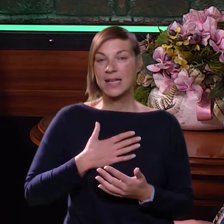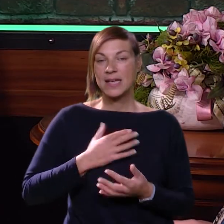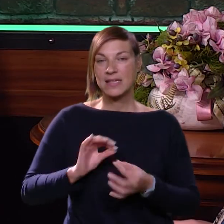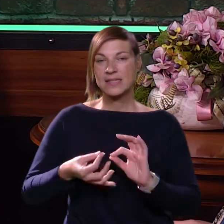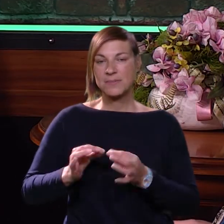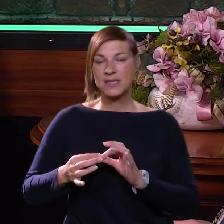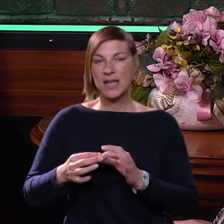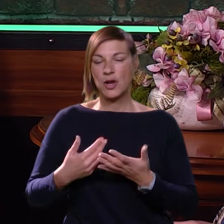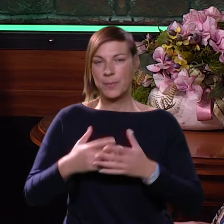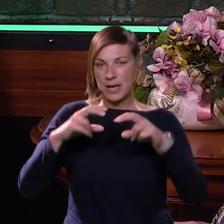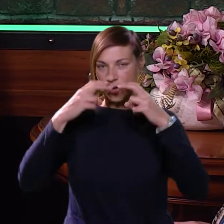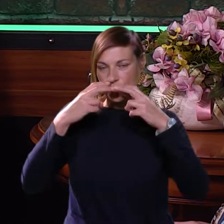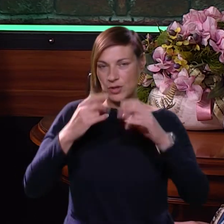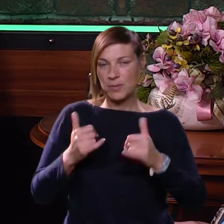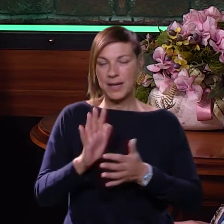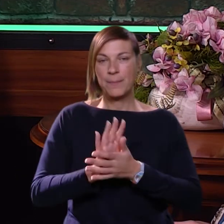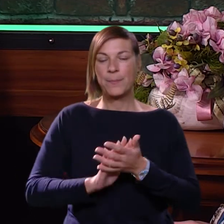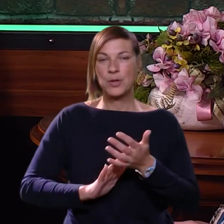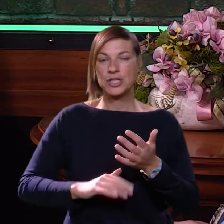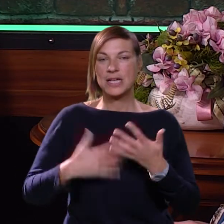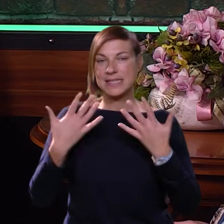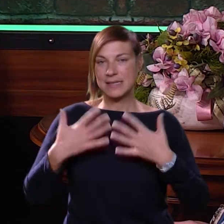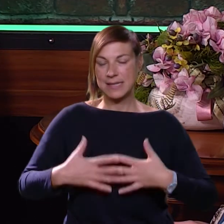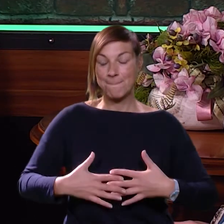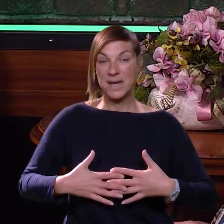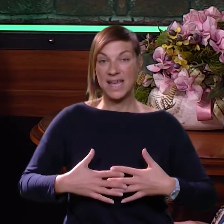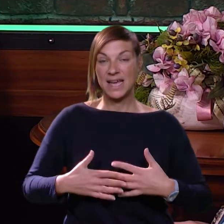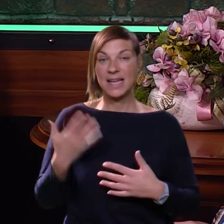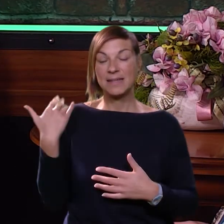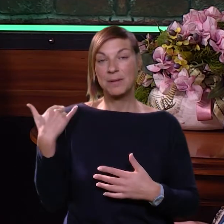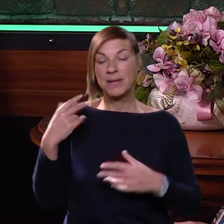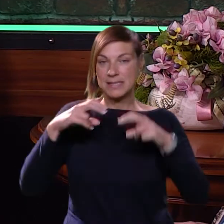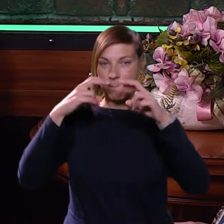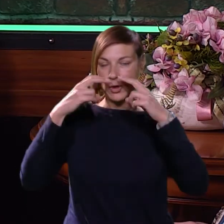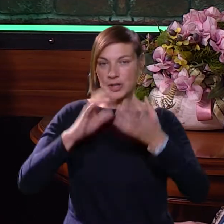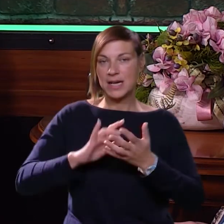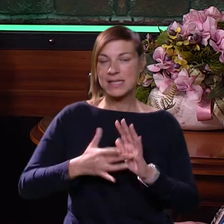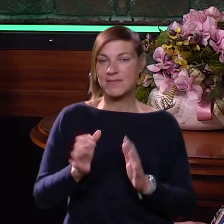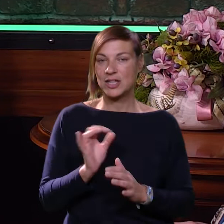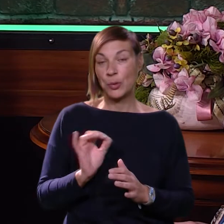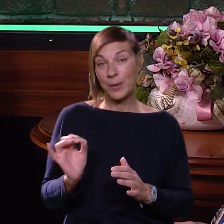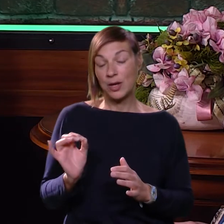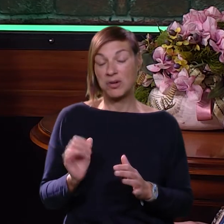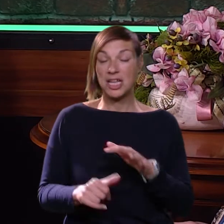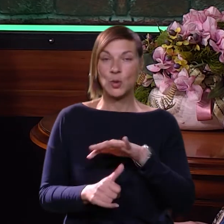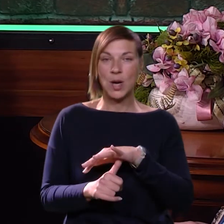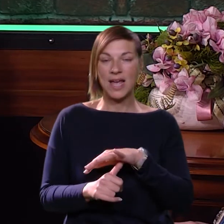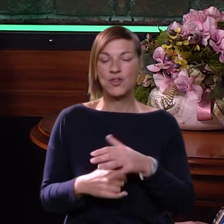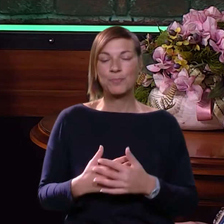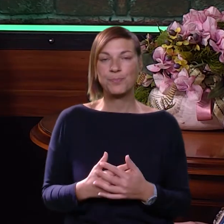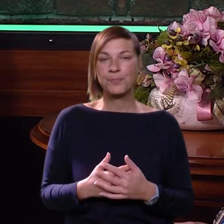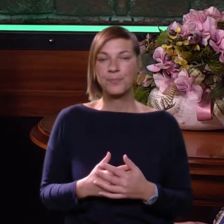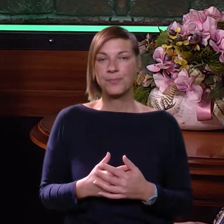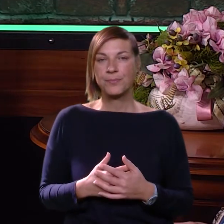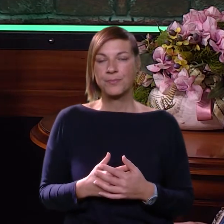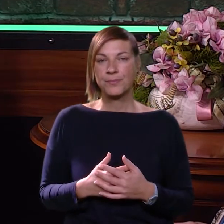Naime, ja sam stalno bila u nekakvim kontrolama, jeli krenula sam sa nekim sistematskim pregledima, bila sam po kontrolama i sve to bilo uglavnom